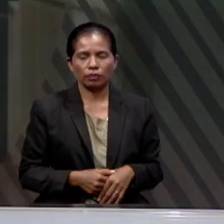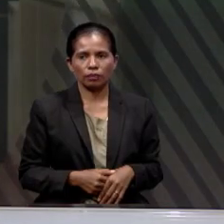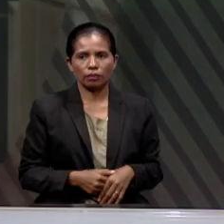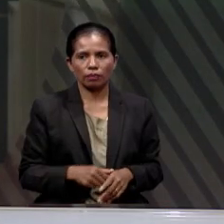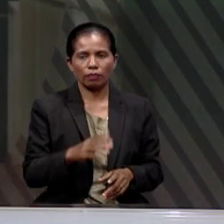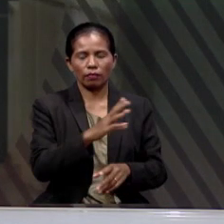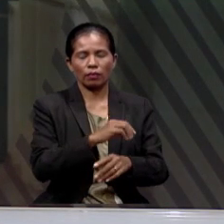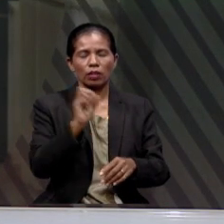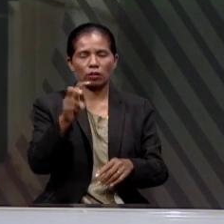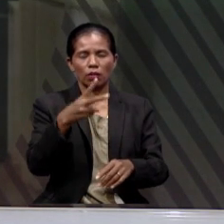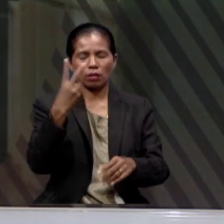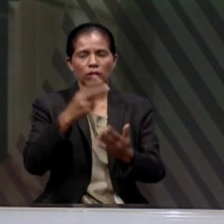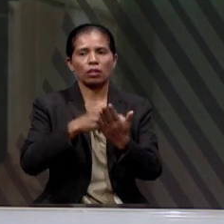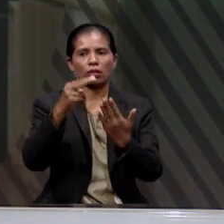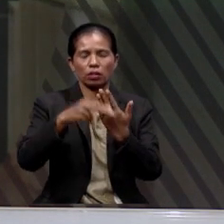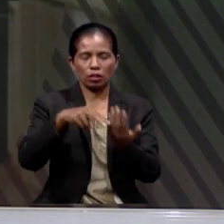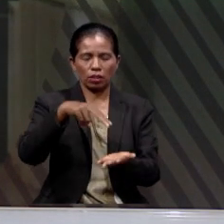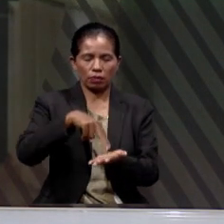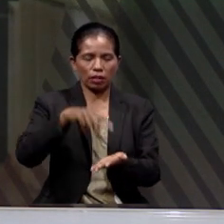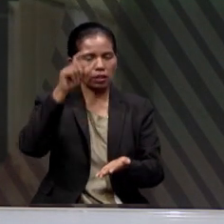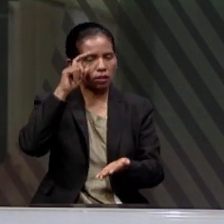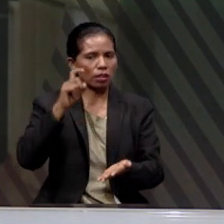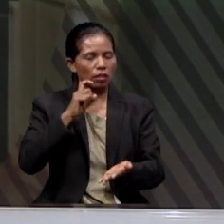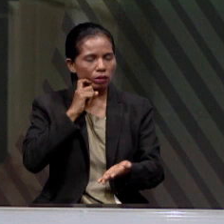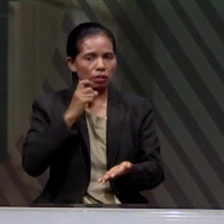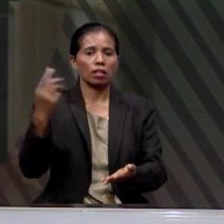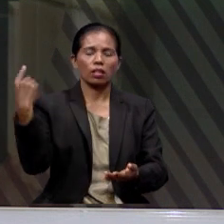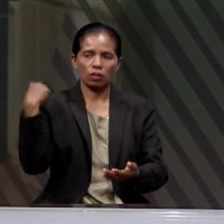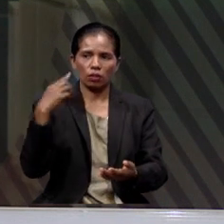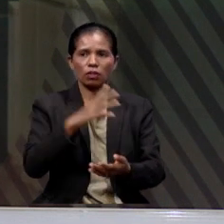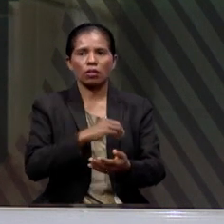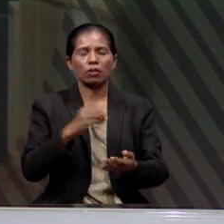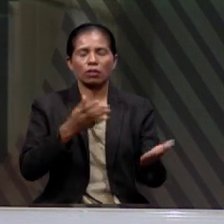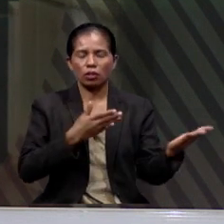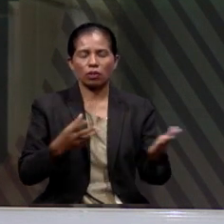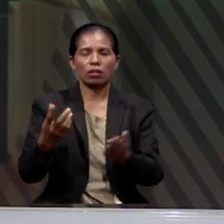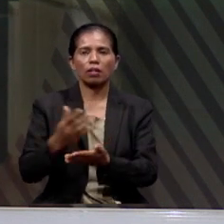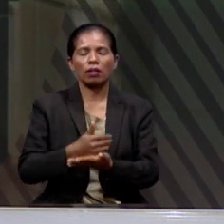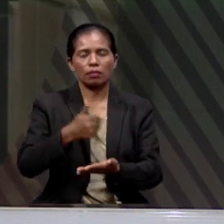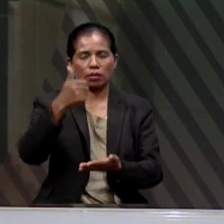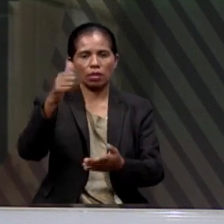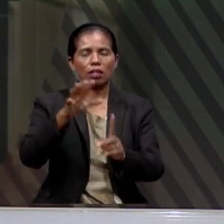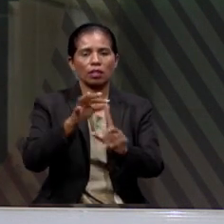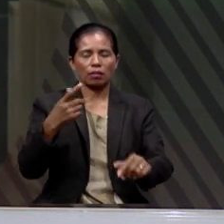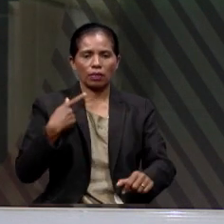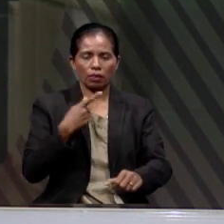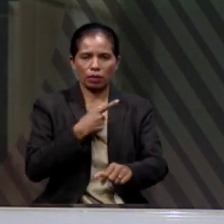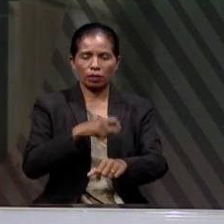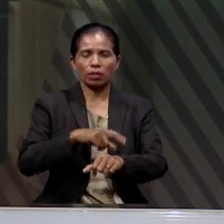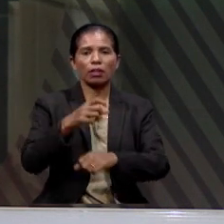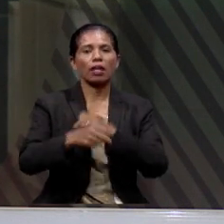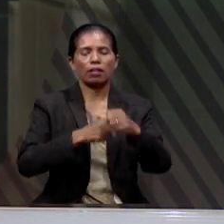Brigada 12 de novembro, se hambrik ia kairala sanan gus maunia kotuk, hodi lori Vitoria ia eleição parlamentar tinang